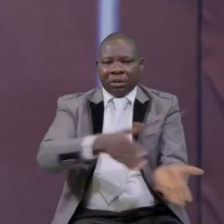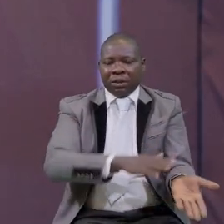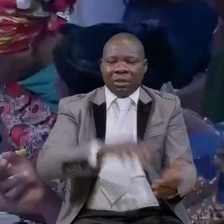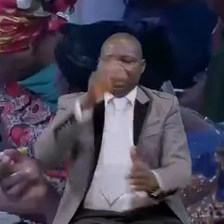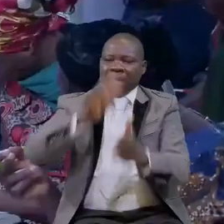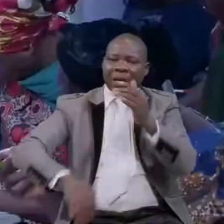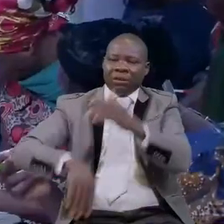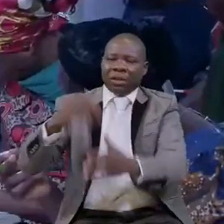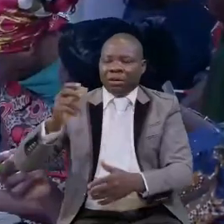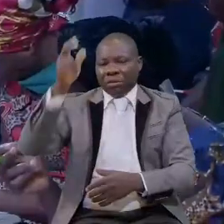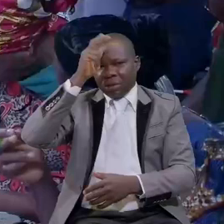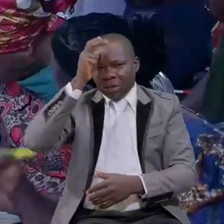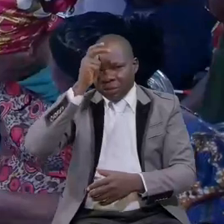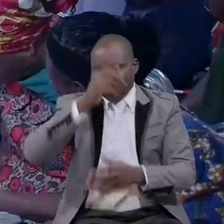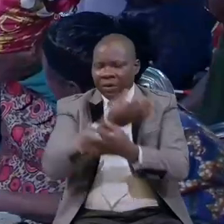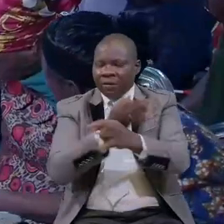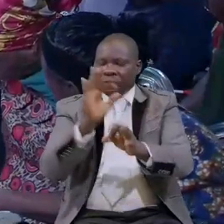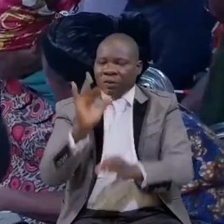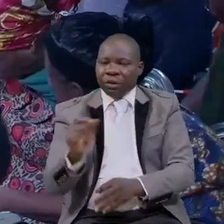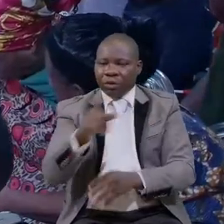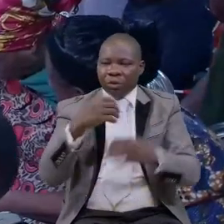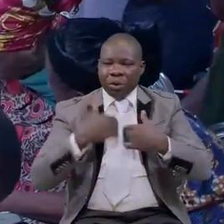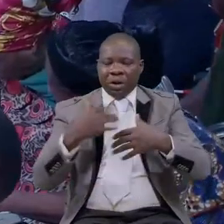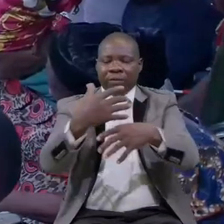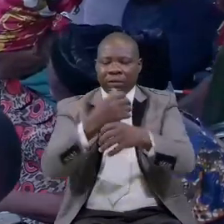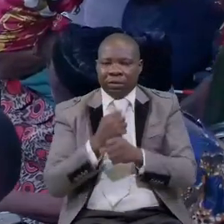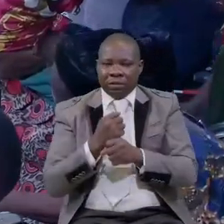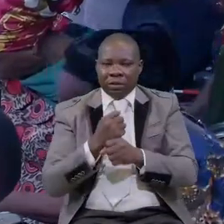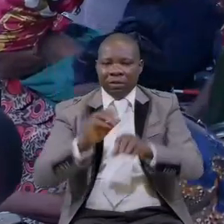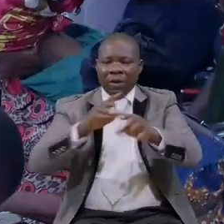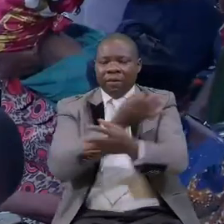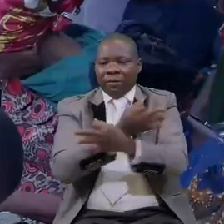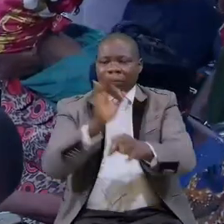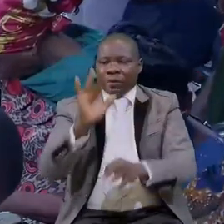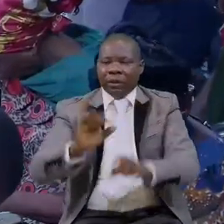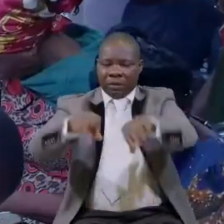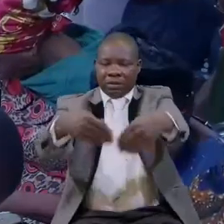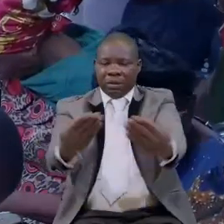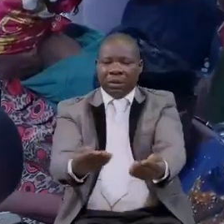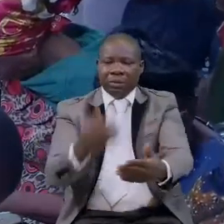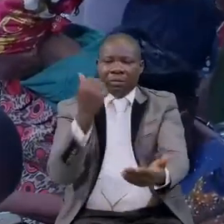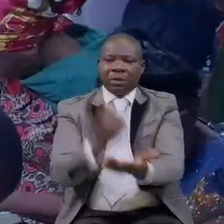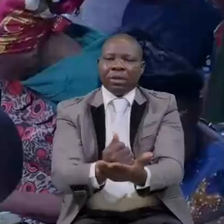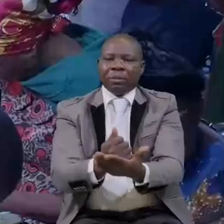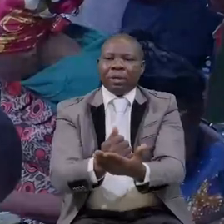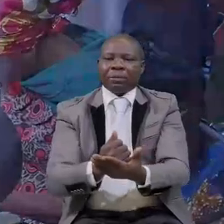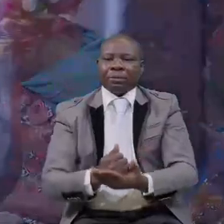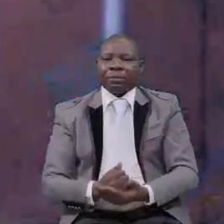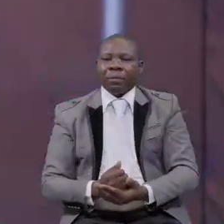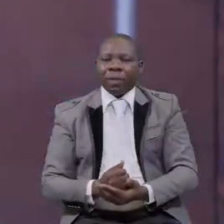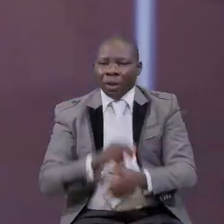les démons. Vous avez reçu gratuitement, donné gratuitement. Amen.